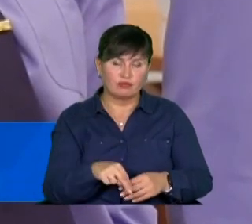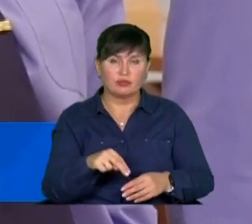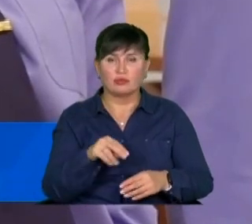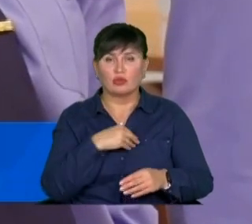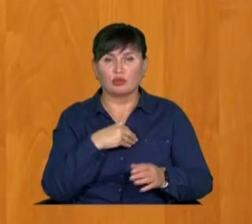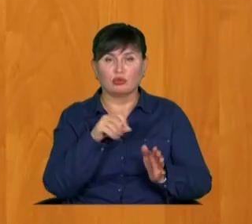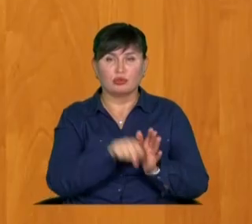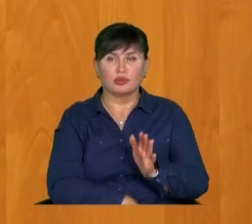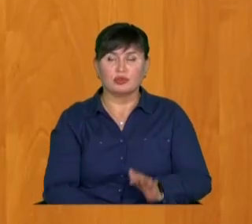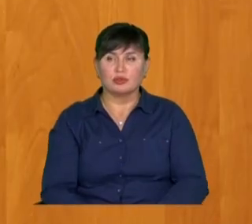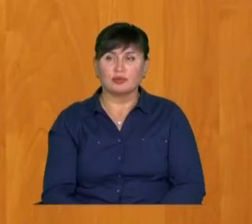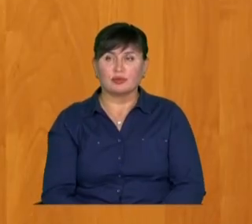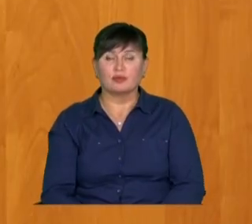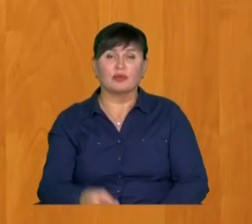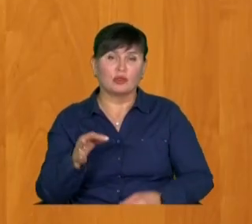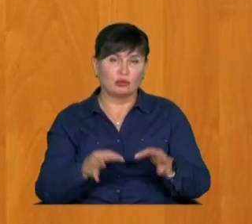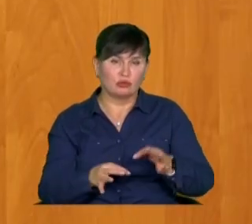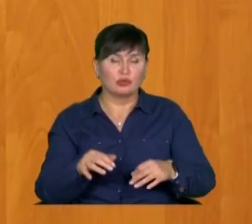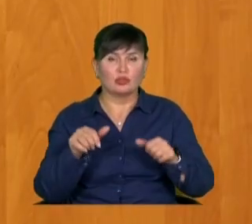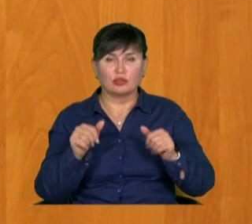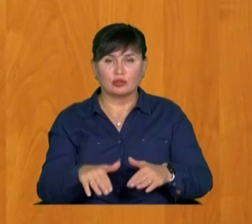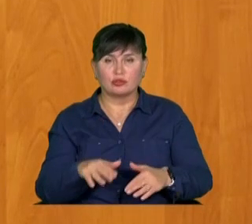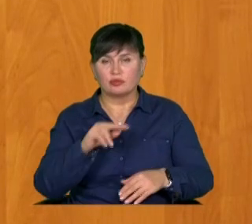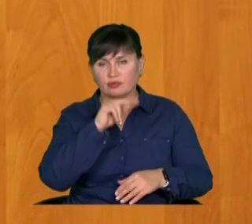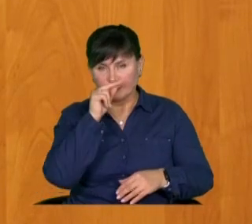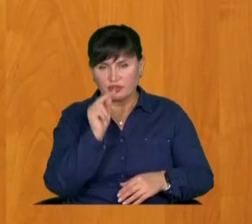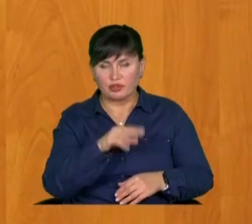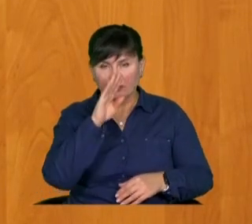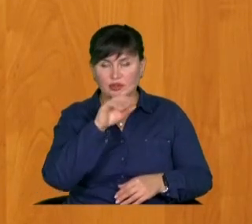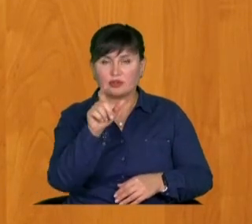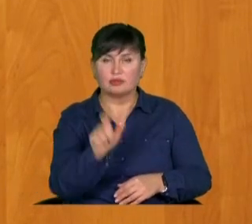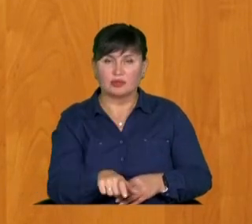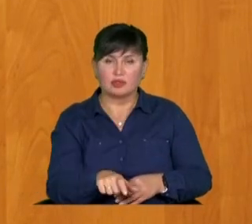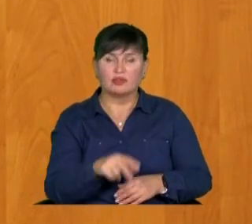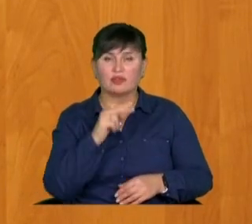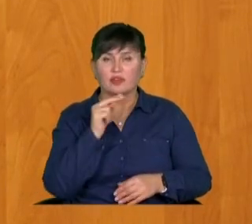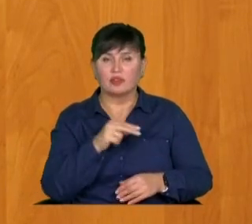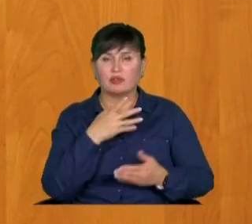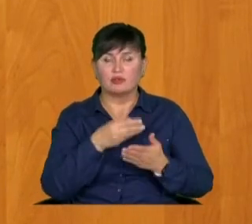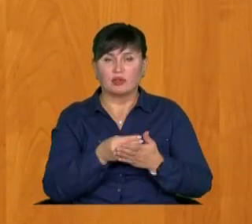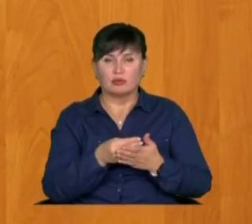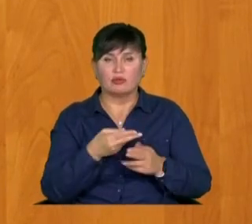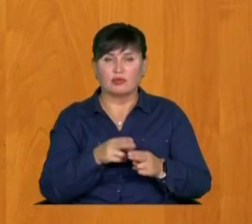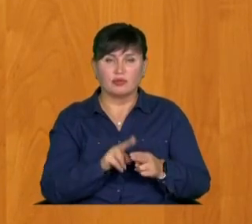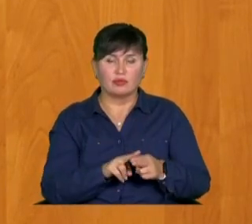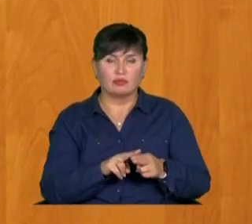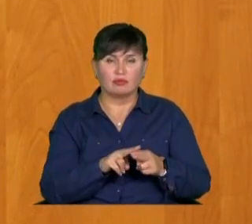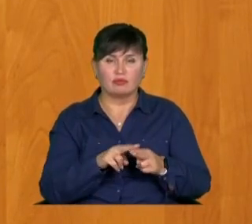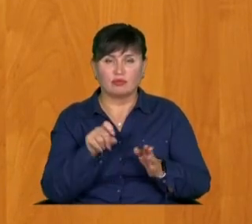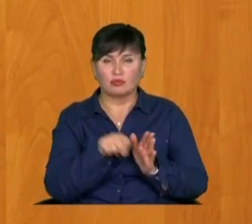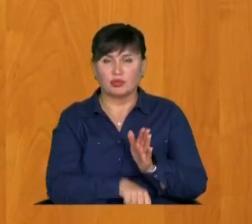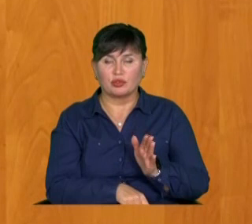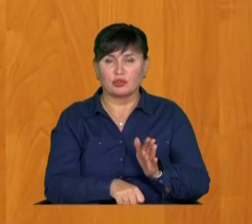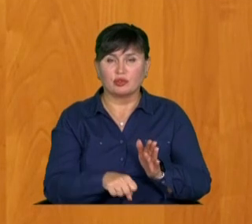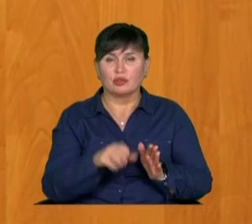убийство». Суд приговорил признать Жакиладзе Давида Георгиевича виновным в совершении уголовного правонарушения предусмотренного части